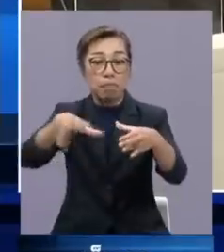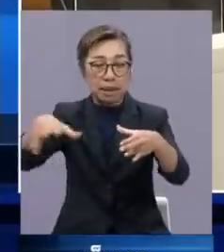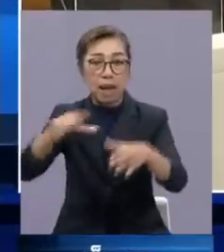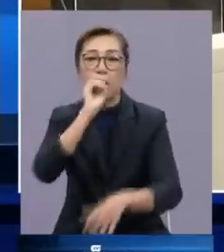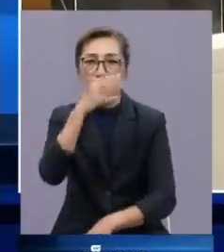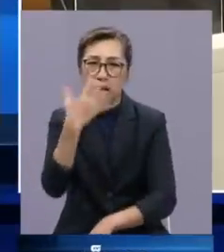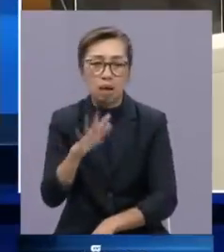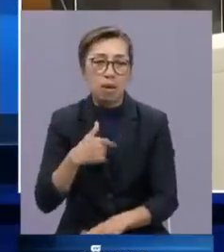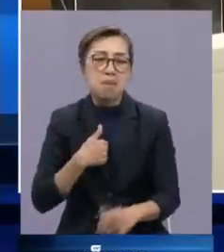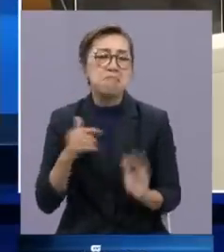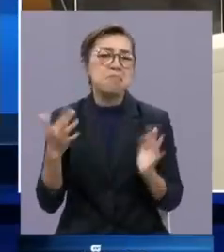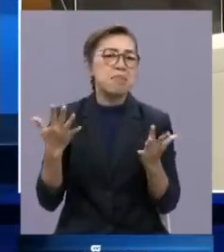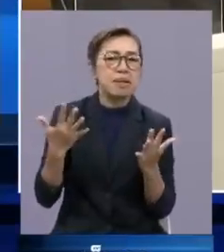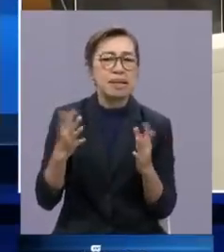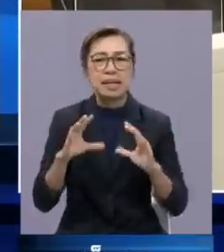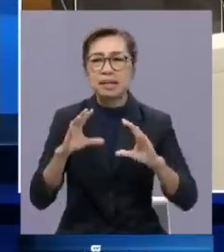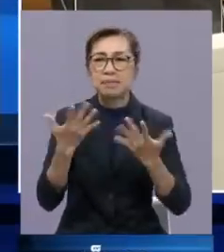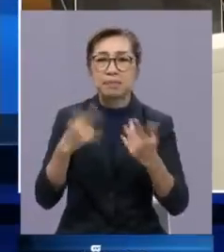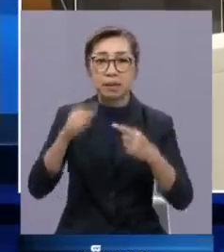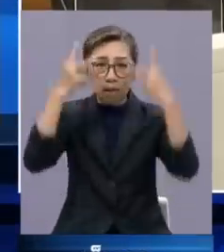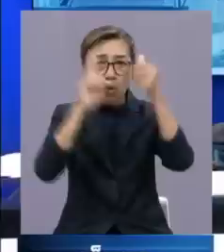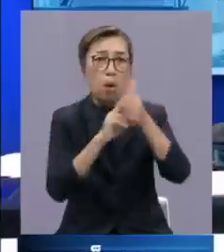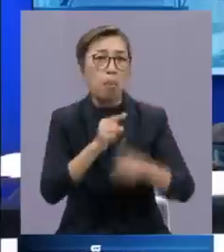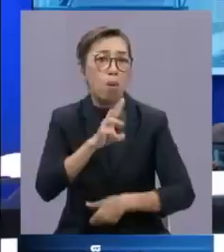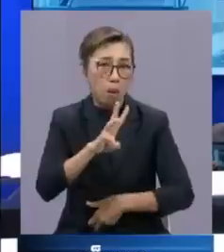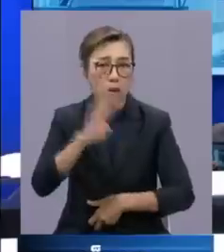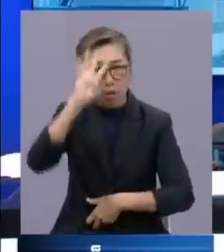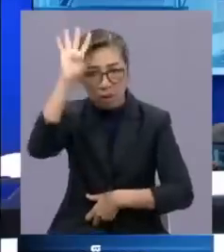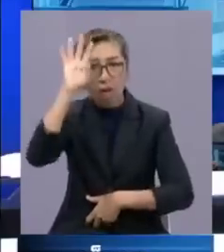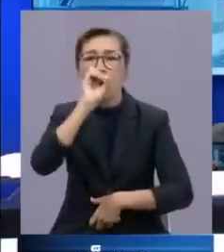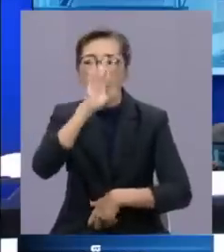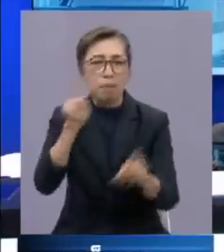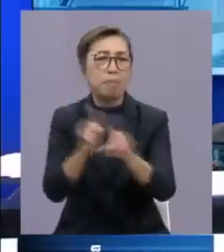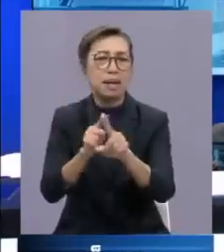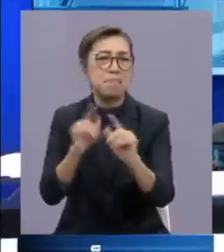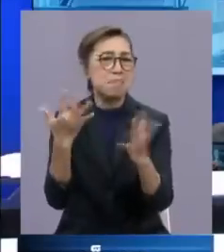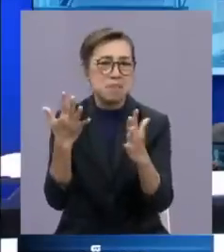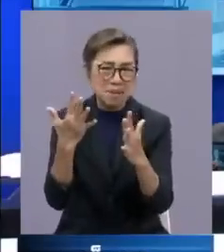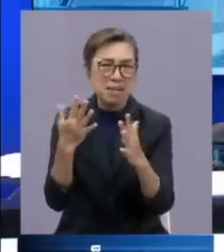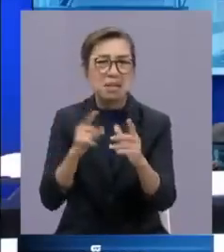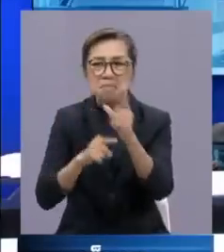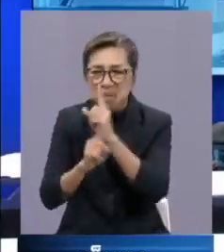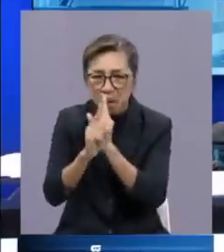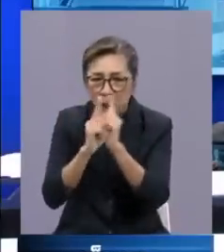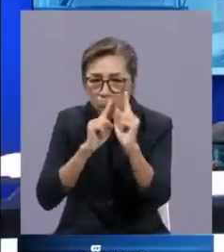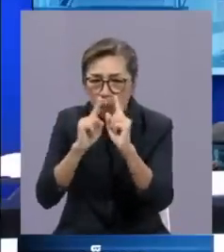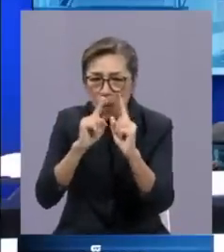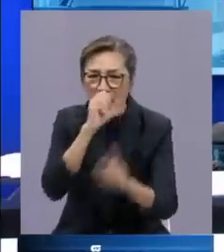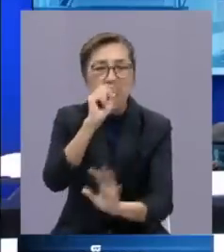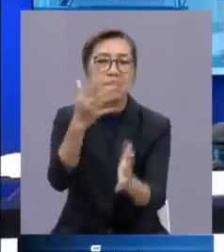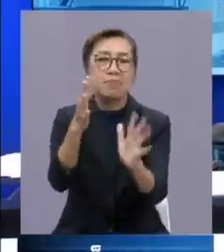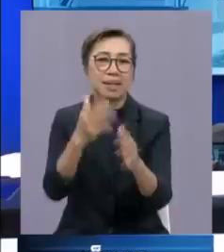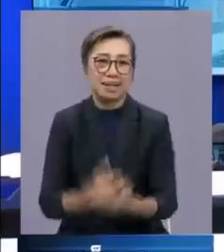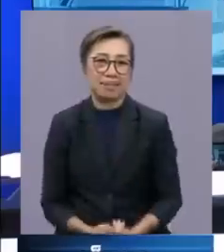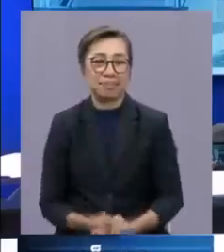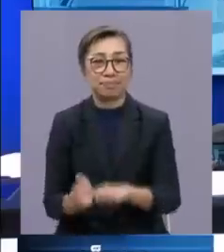มายืนยันว่าไม่มีหรือแม้แต่กระทั่งพลเอกประวิตรร้อยเอกธรรมรัฐก็ออกมายืนยันว่าไม่ได้มีดีลลับณตอนนี้เหมือนกัน ครับ ค